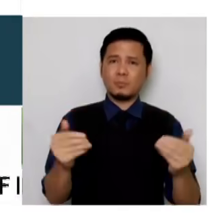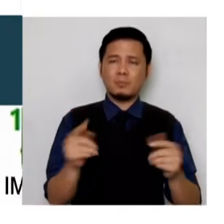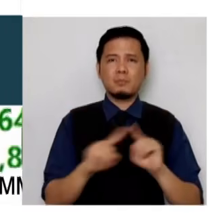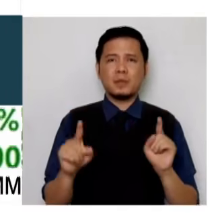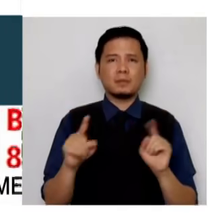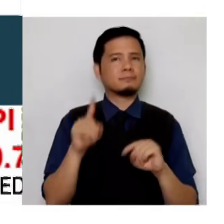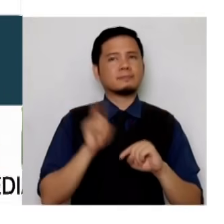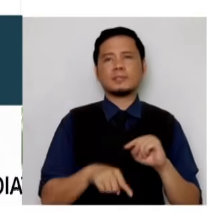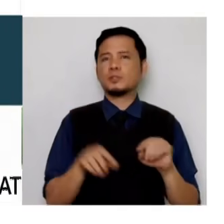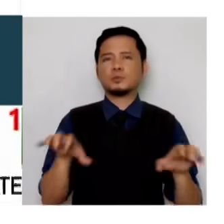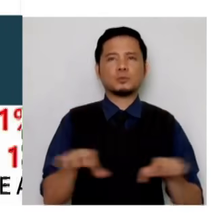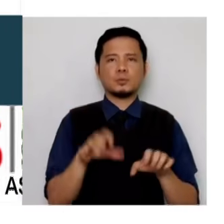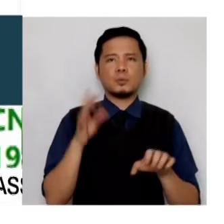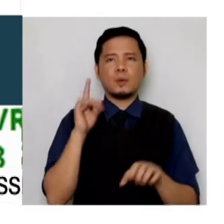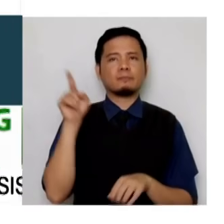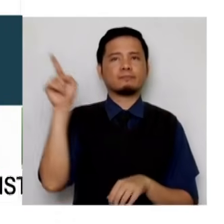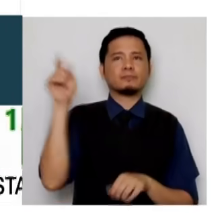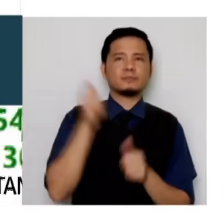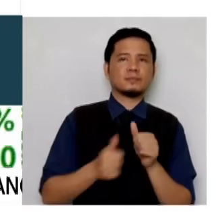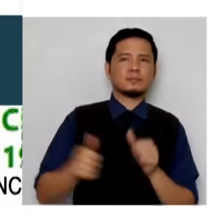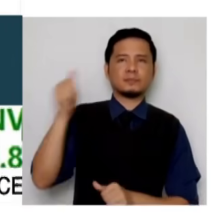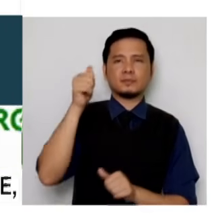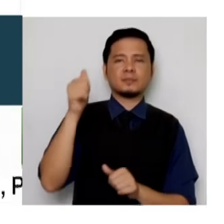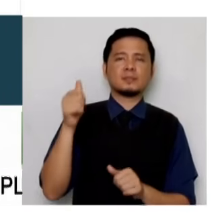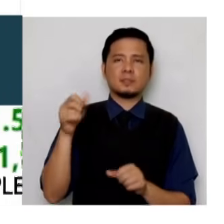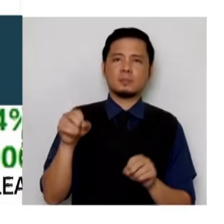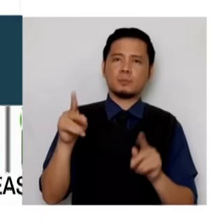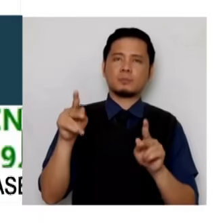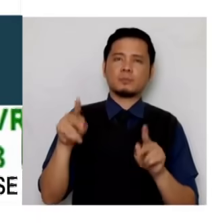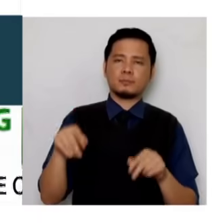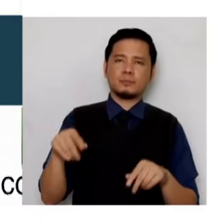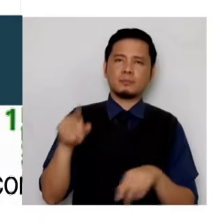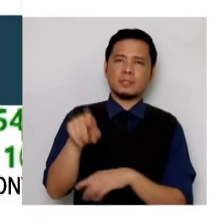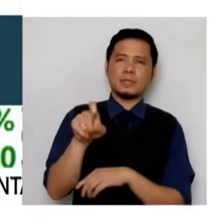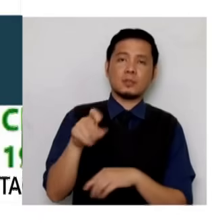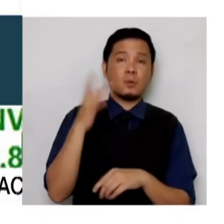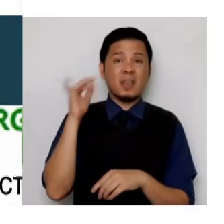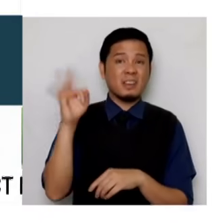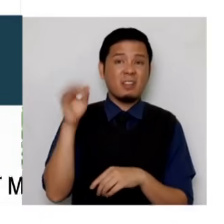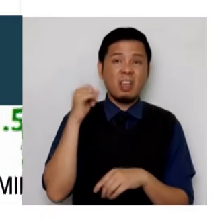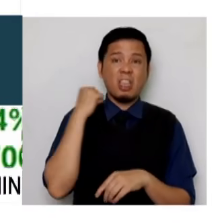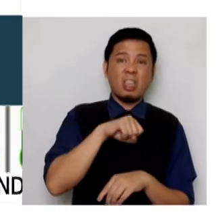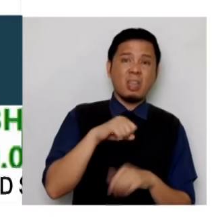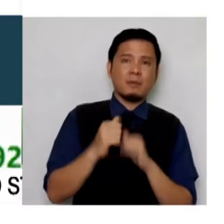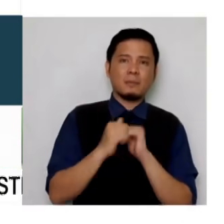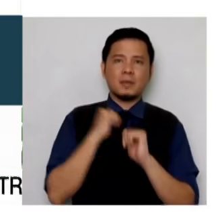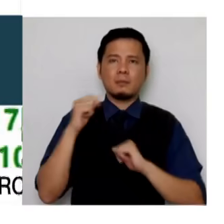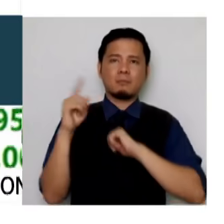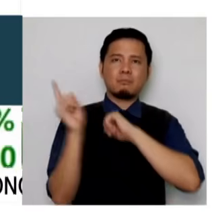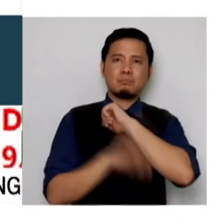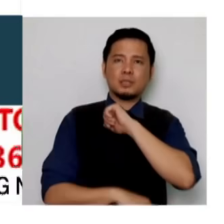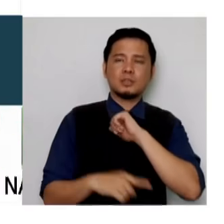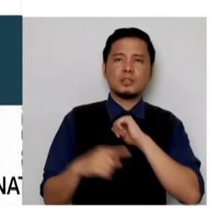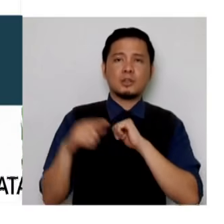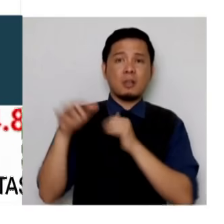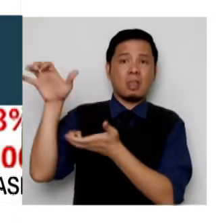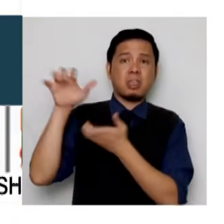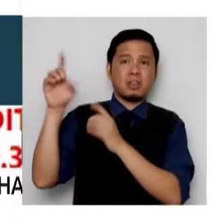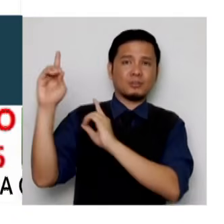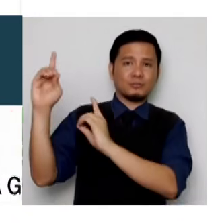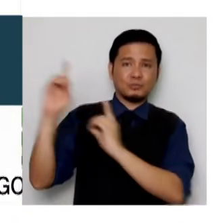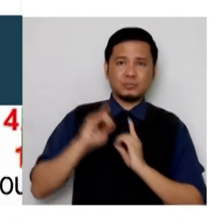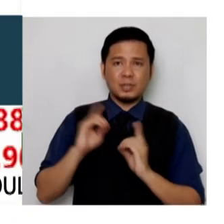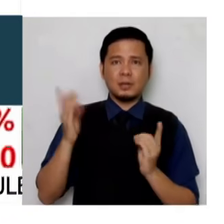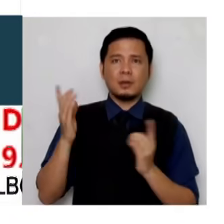po natin gagawin yan hanggat hindi po sila pumapayag dahil baka nga magkaroon ng violation doon sa donasyon ng